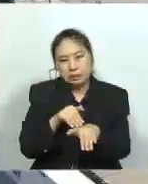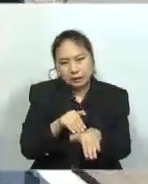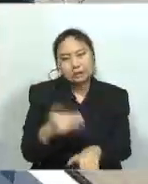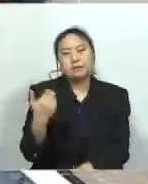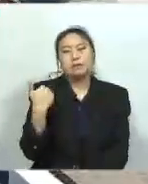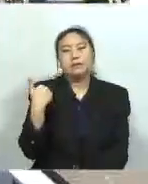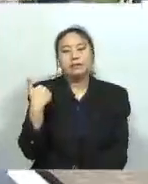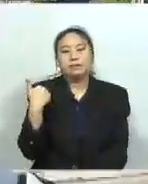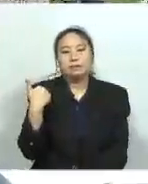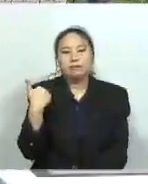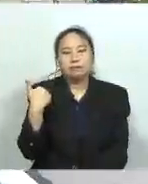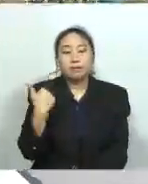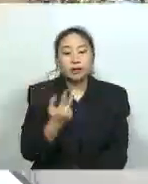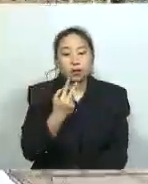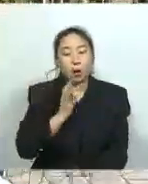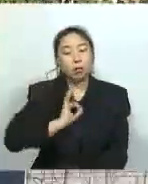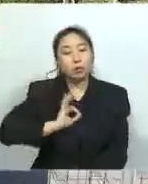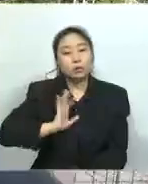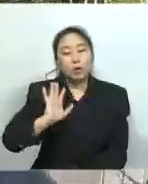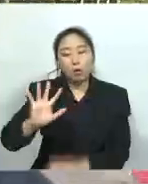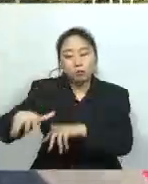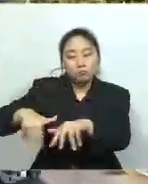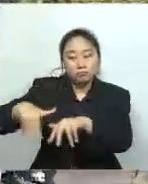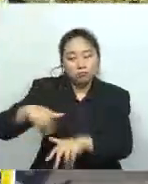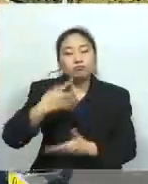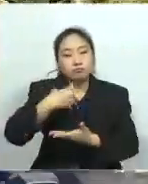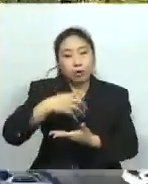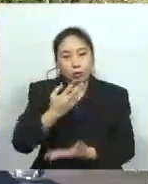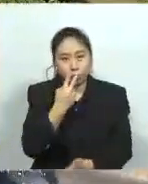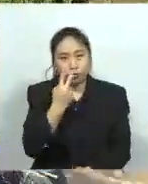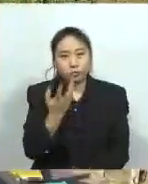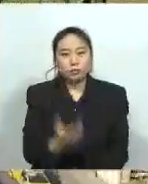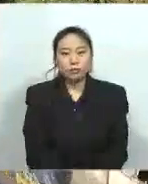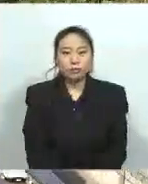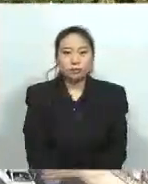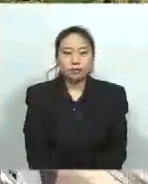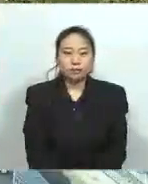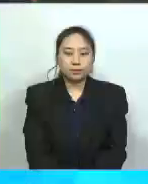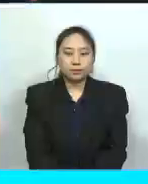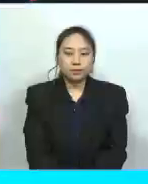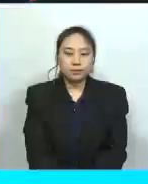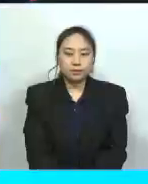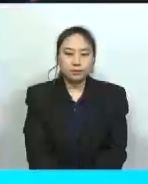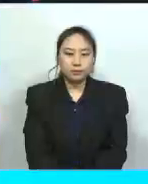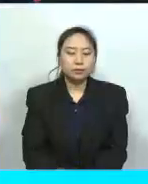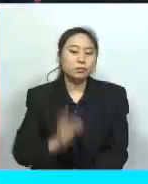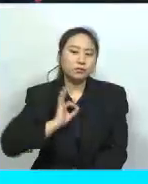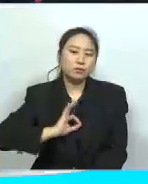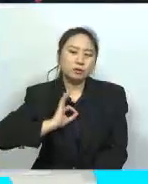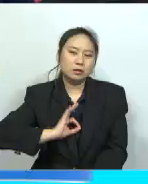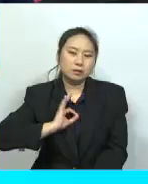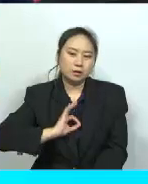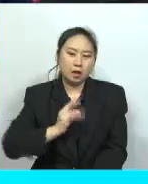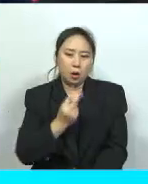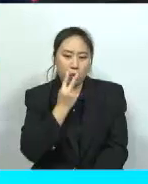นาแน่นเลยทีเดียวนะคะไปฟังความรู้สึกของชาวขอนแก่นกันค่ะ รู้สึกว่าดูแล้ว